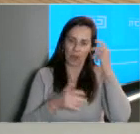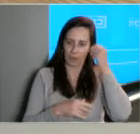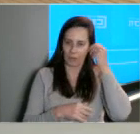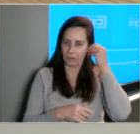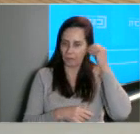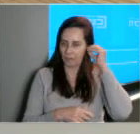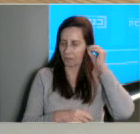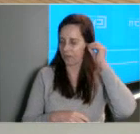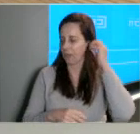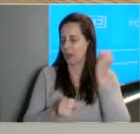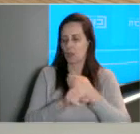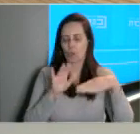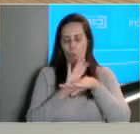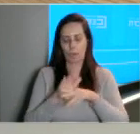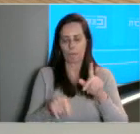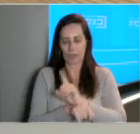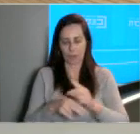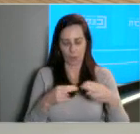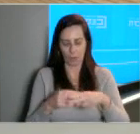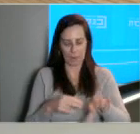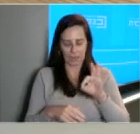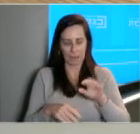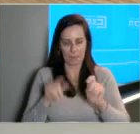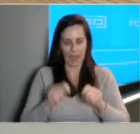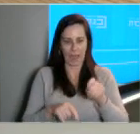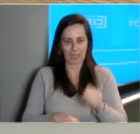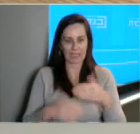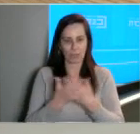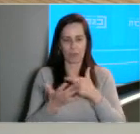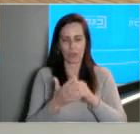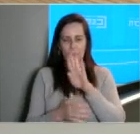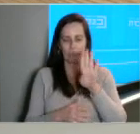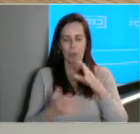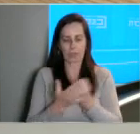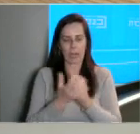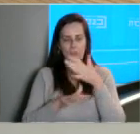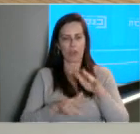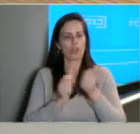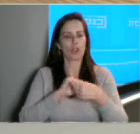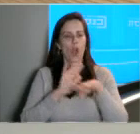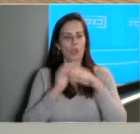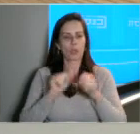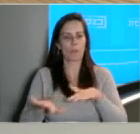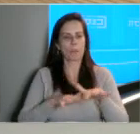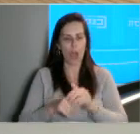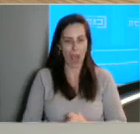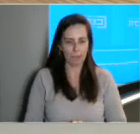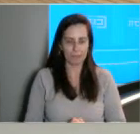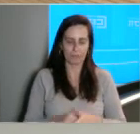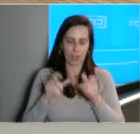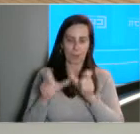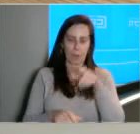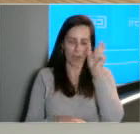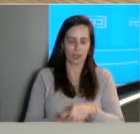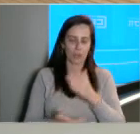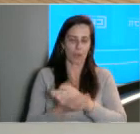לנסות לעשות איזשהו חוקים בזמן הקרוב בתוך הכנסת החדשה, כדי למנוע מנתניהו להקים ממשלה, בעצם לשנות את חוק יסוד הממשלה, שימנע